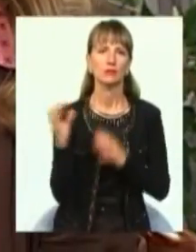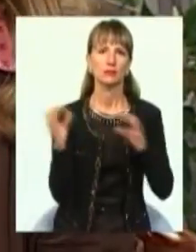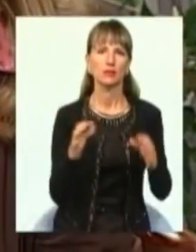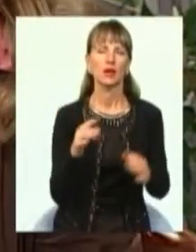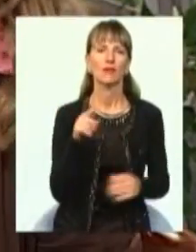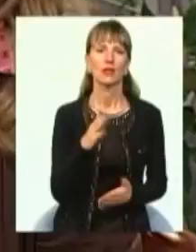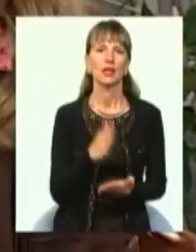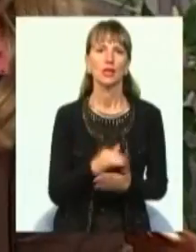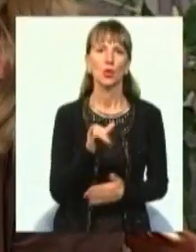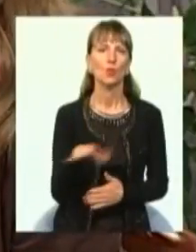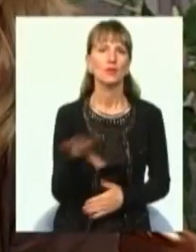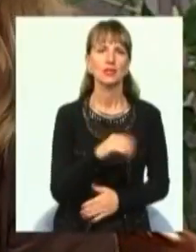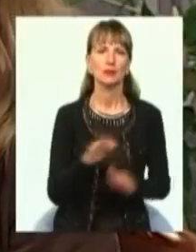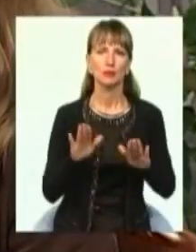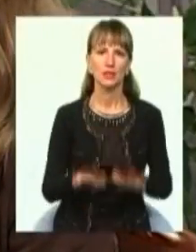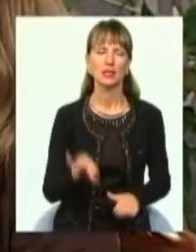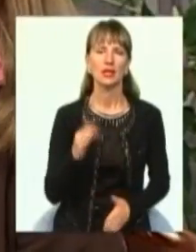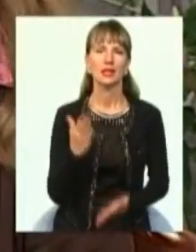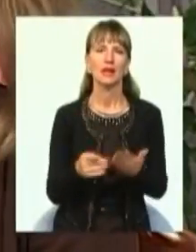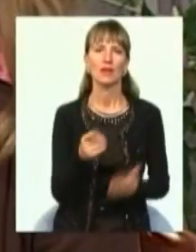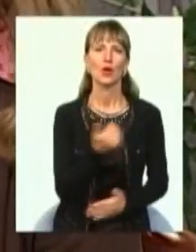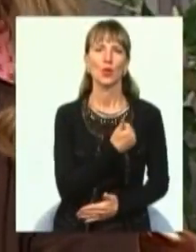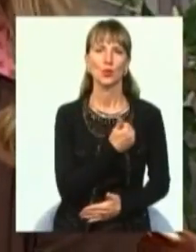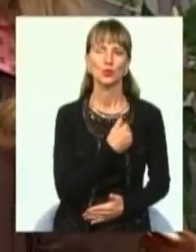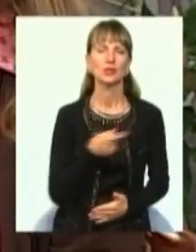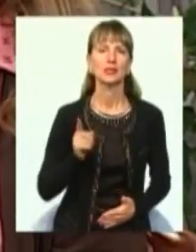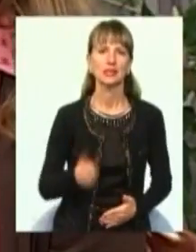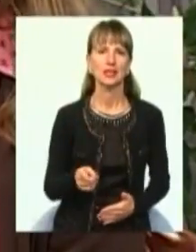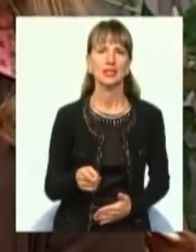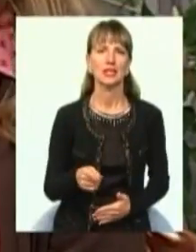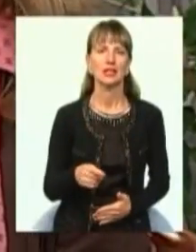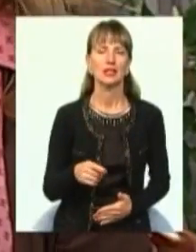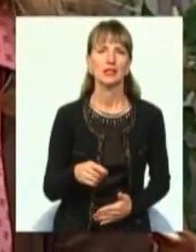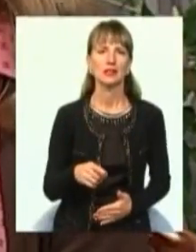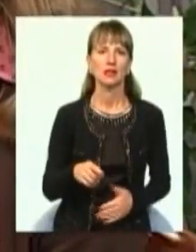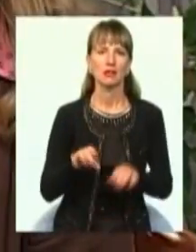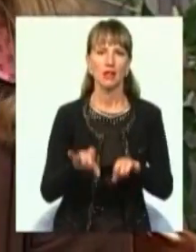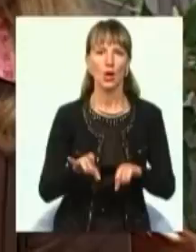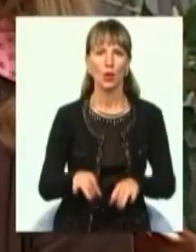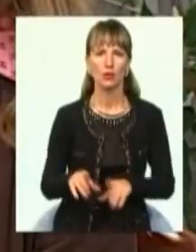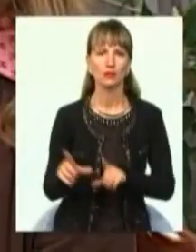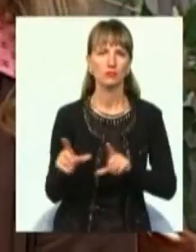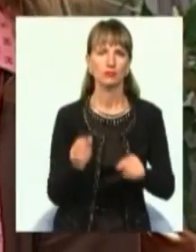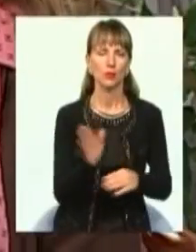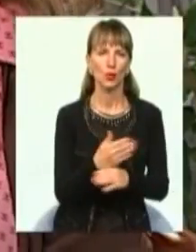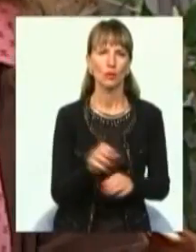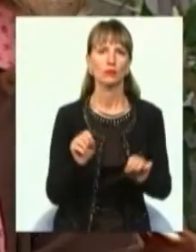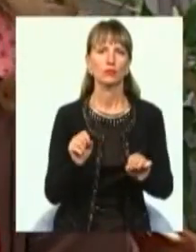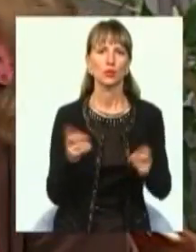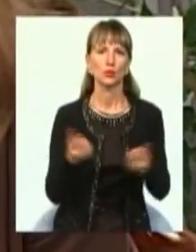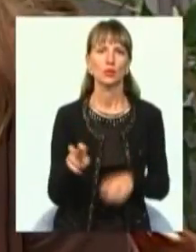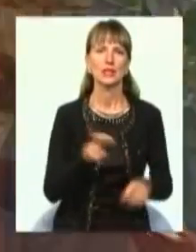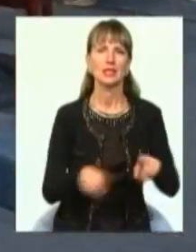є у всіх місцях, і якщо ви хочете дійсно покататися на тих самих роликах, то шукаєте саме таку територію, де